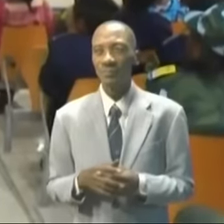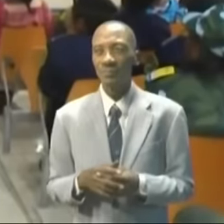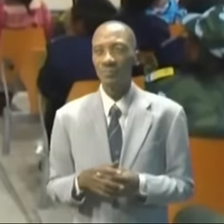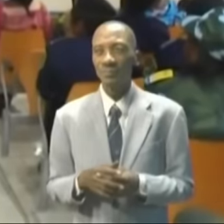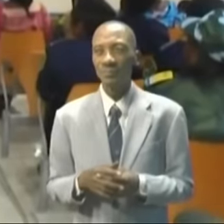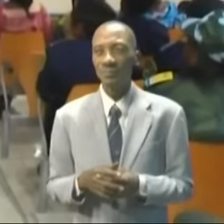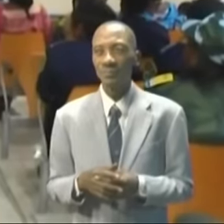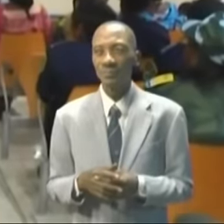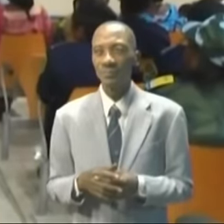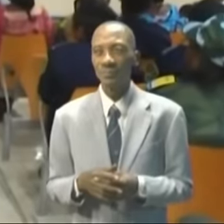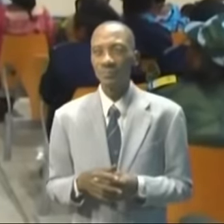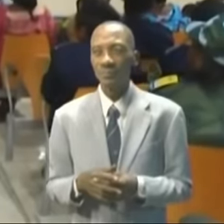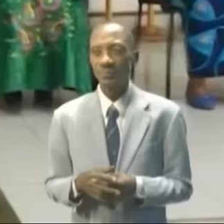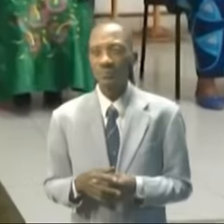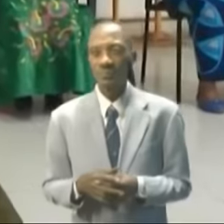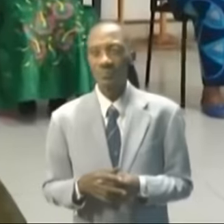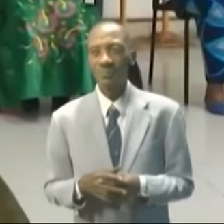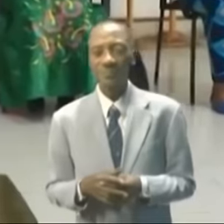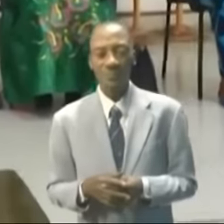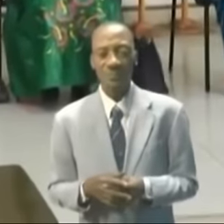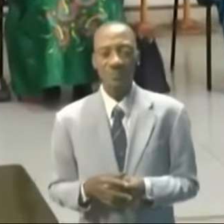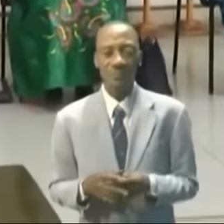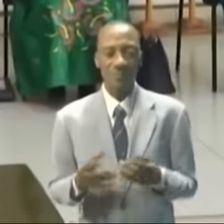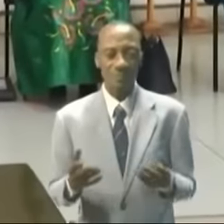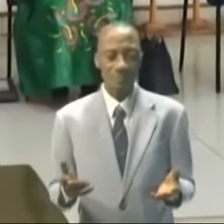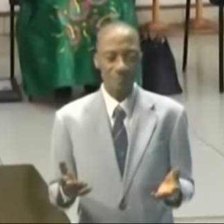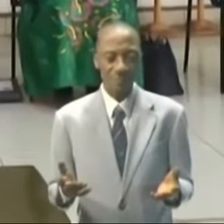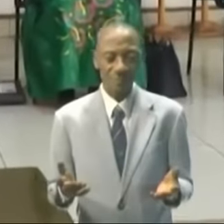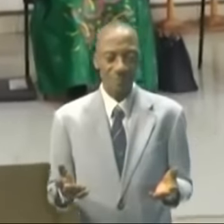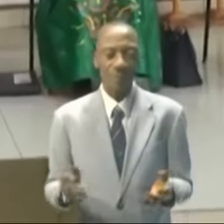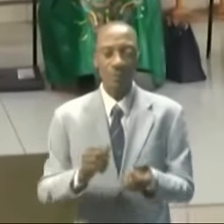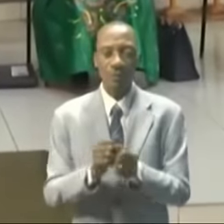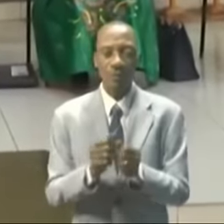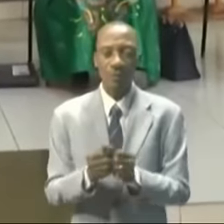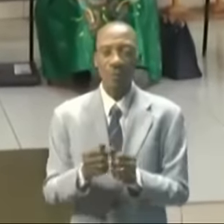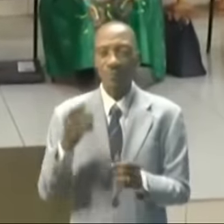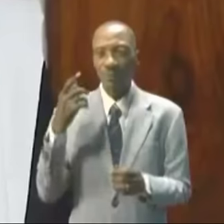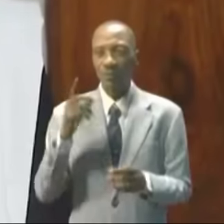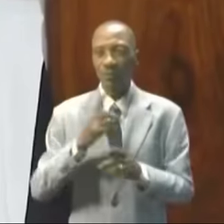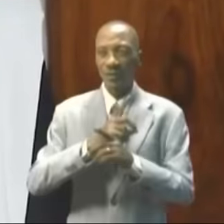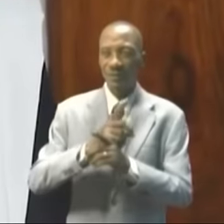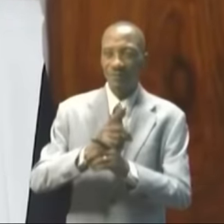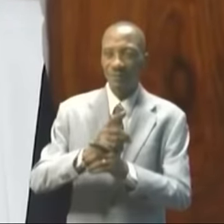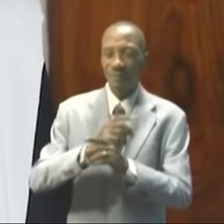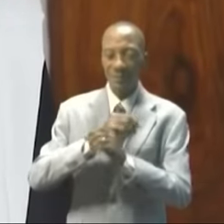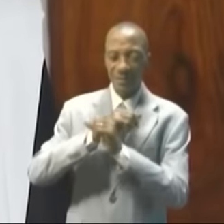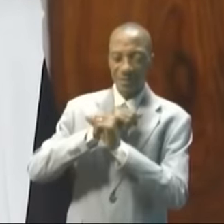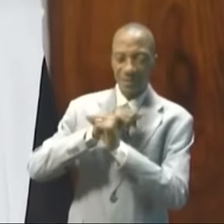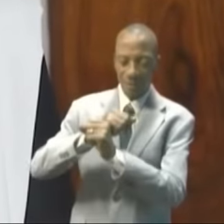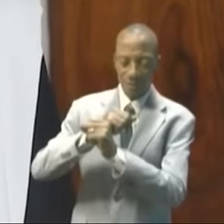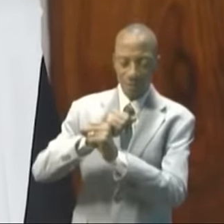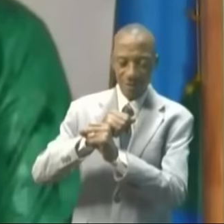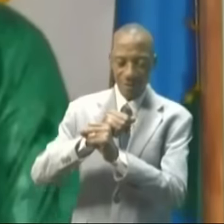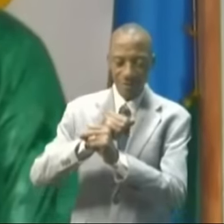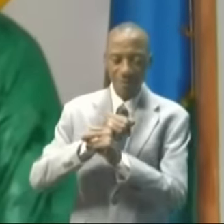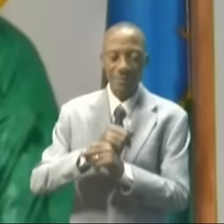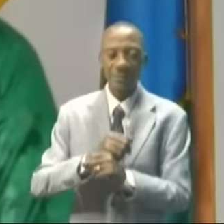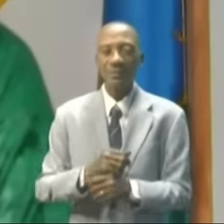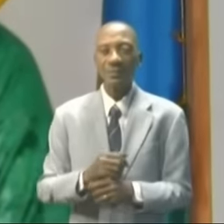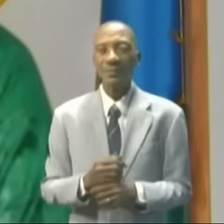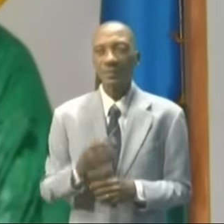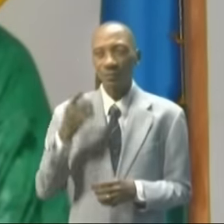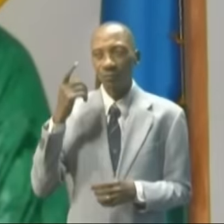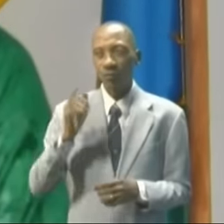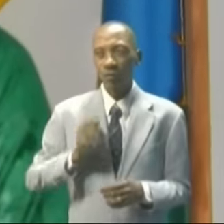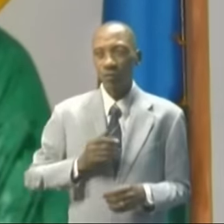Relever le niveau de compréhension des femmes du secteur de la défense et sécurité sur les questions des réformes liées à